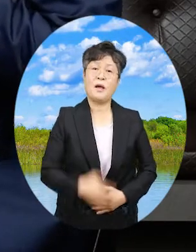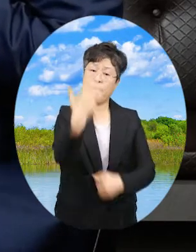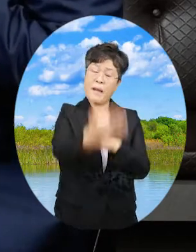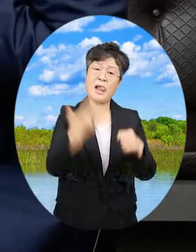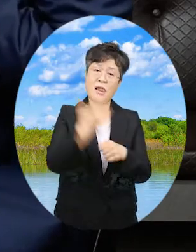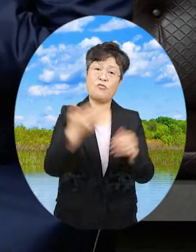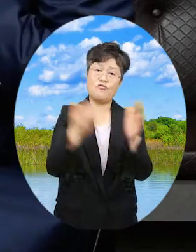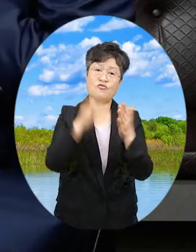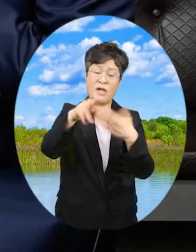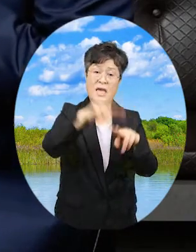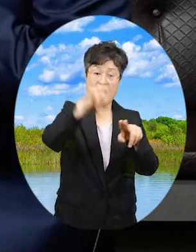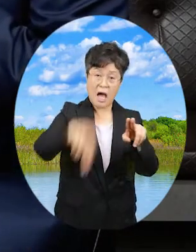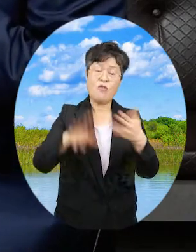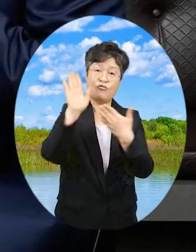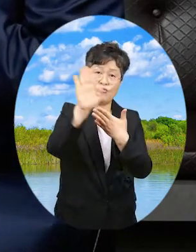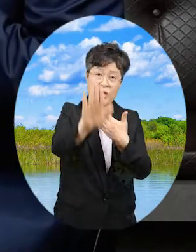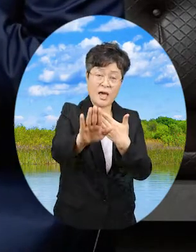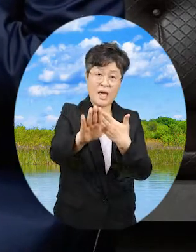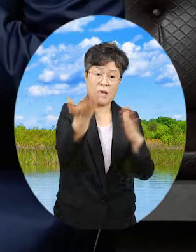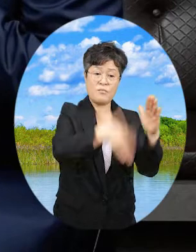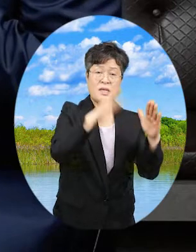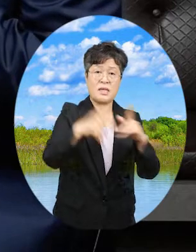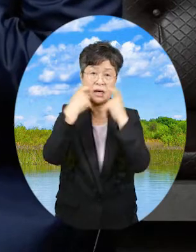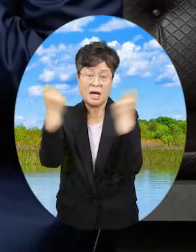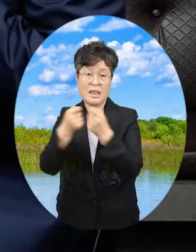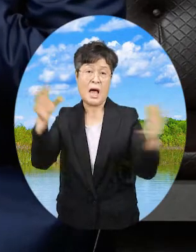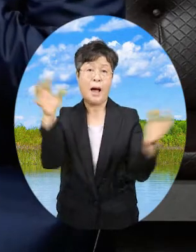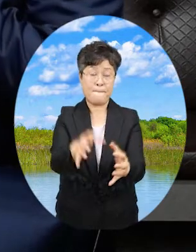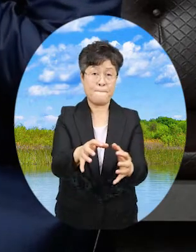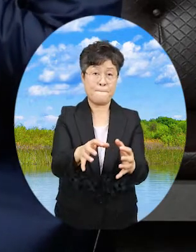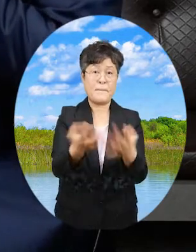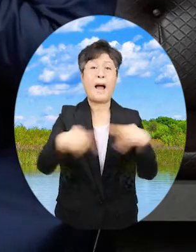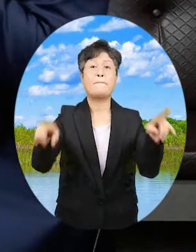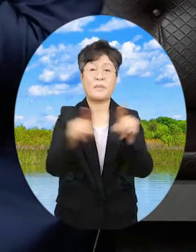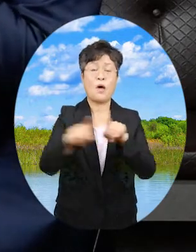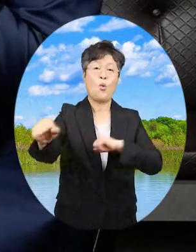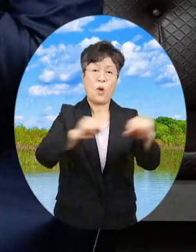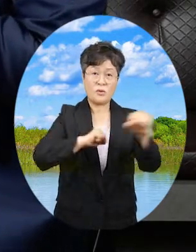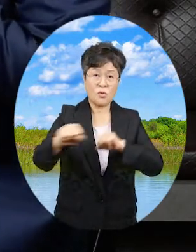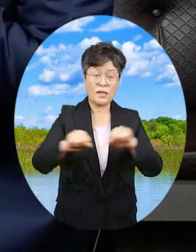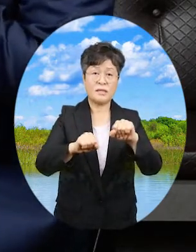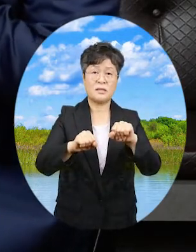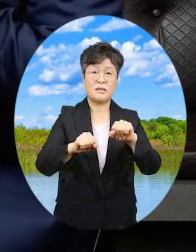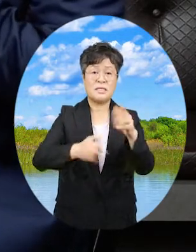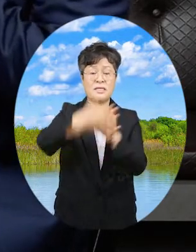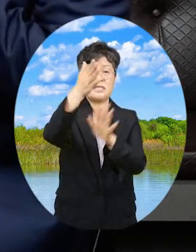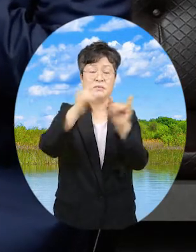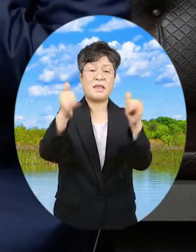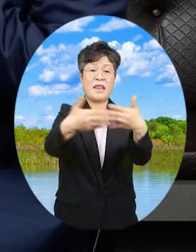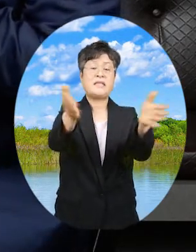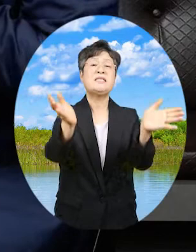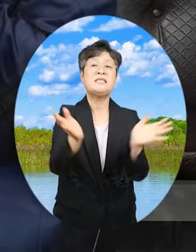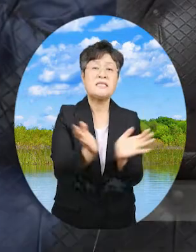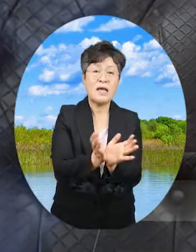본격적으로 제가 이제 질문을 몇 개 준비했는데, 일단 원천천의 기본 현황에 대해서 좀 알고 싶어서, 예, 뭐 요거를